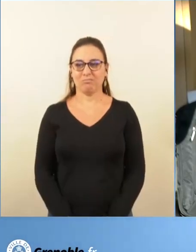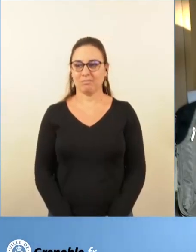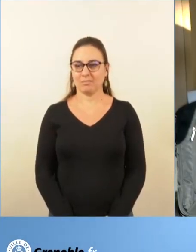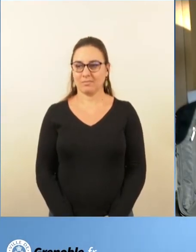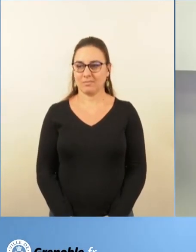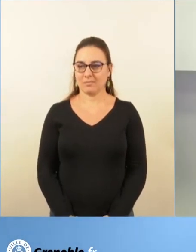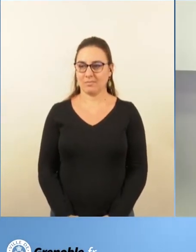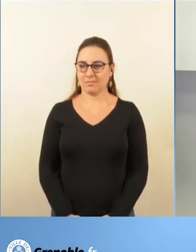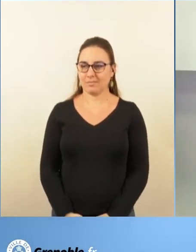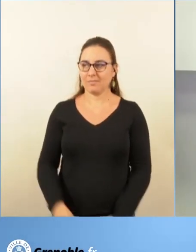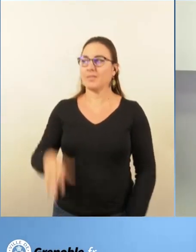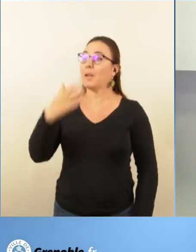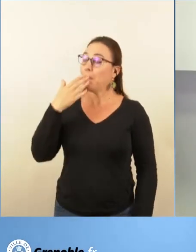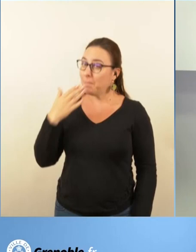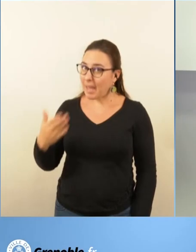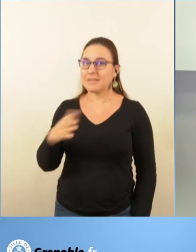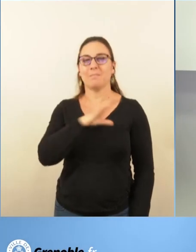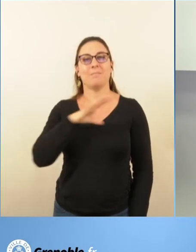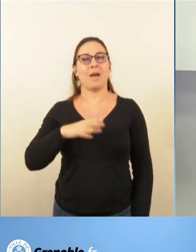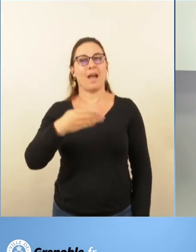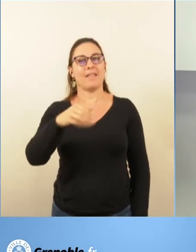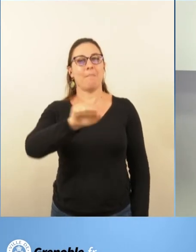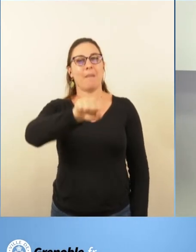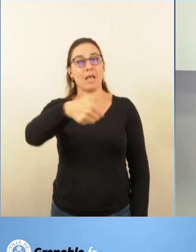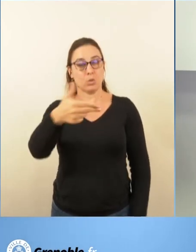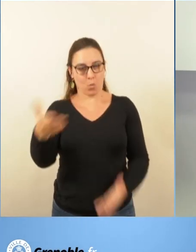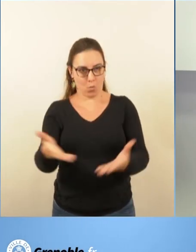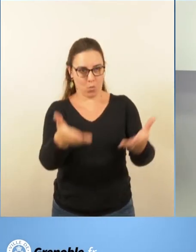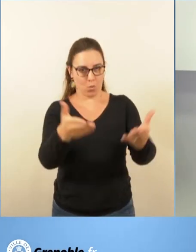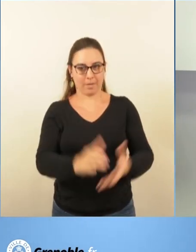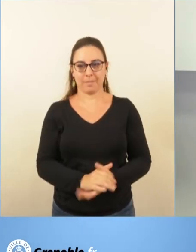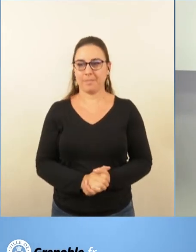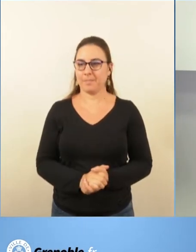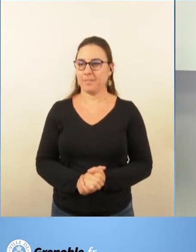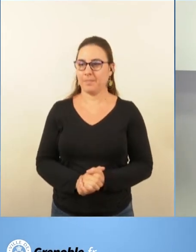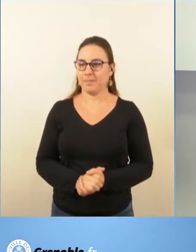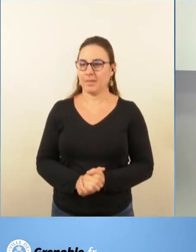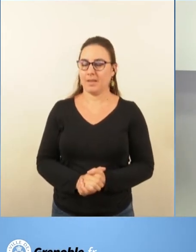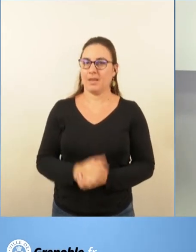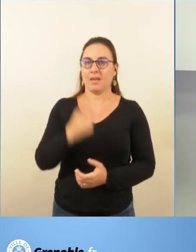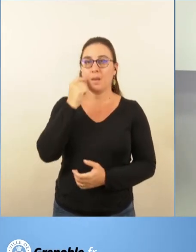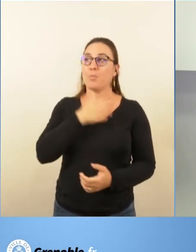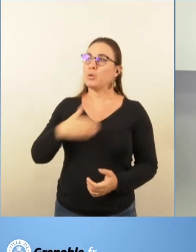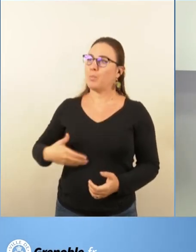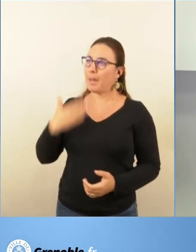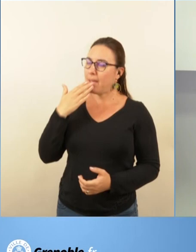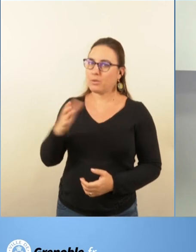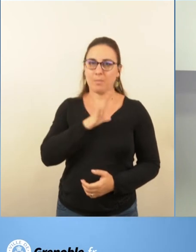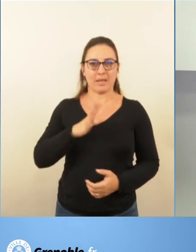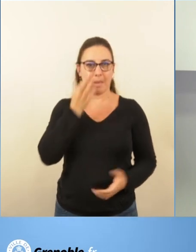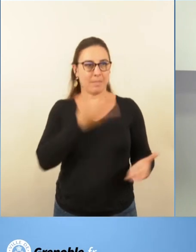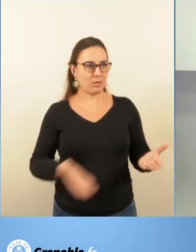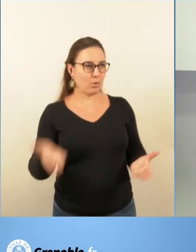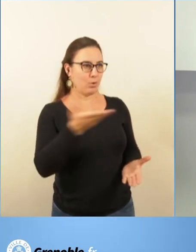merci Madame Masson vous avez la parole merci Monsieur le Maire Mesdames et Messieurs